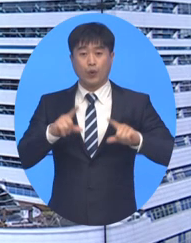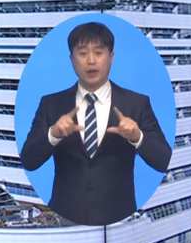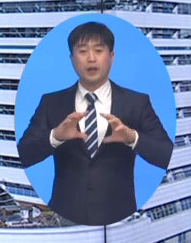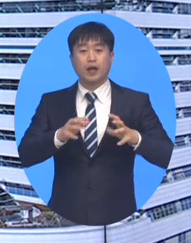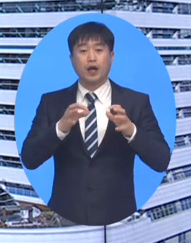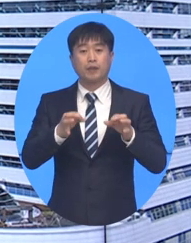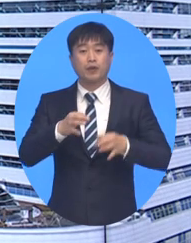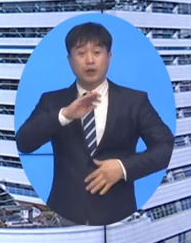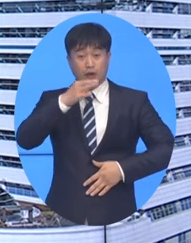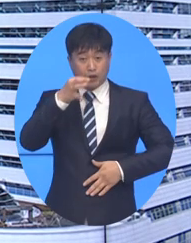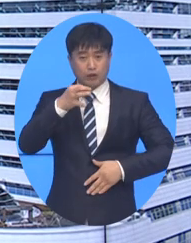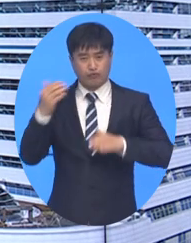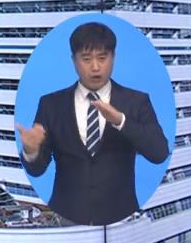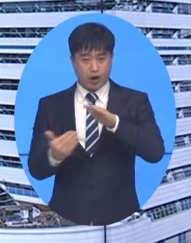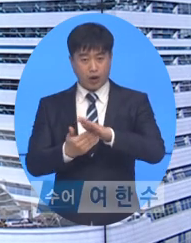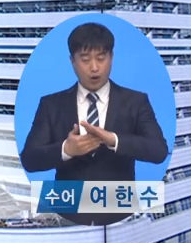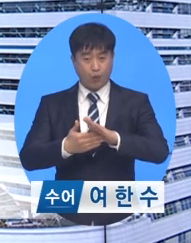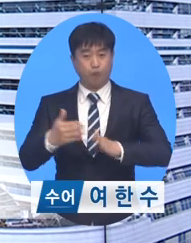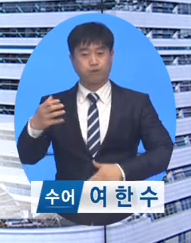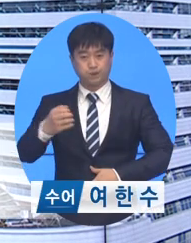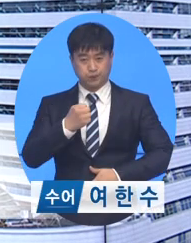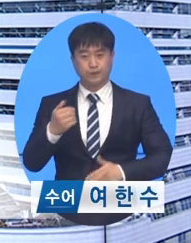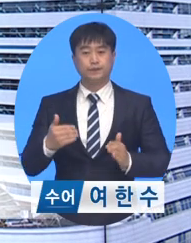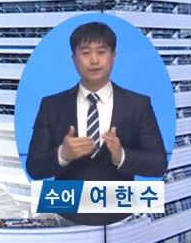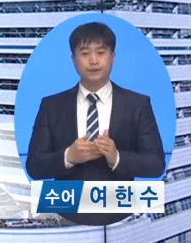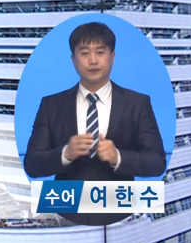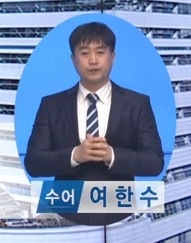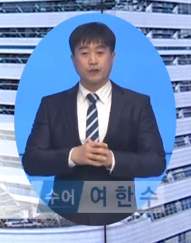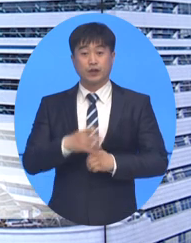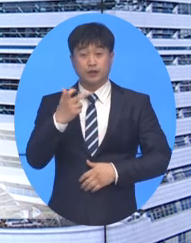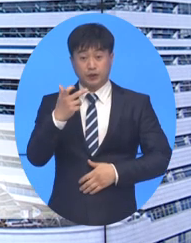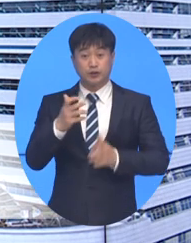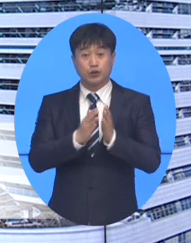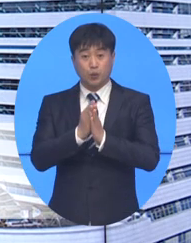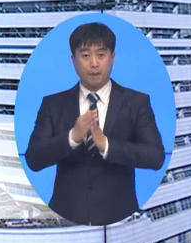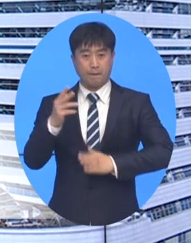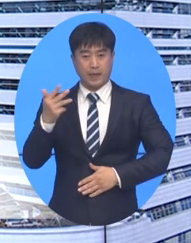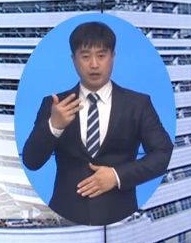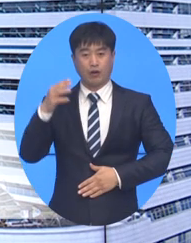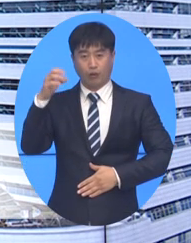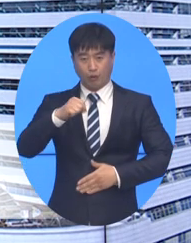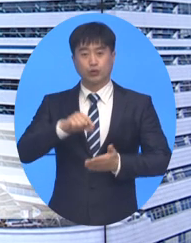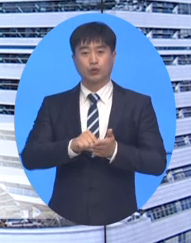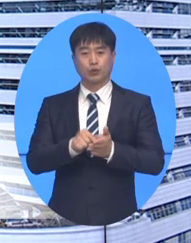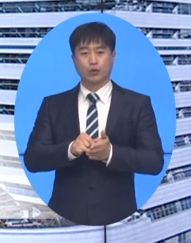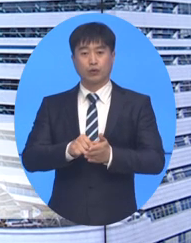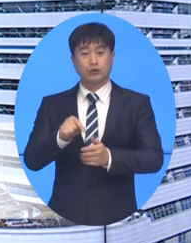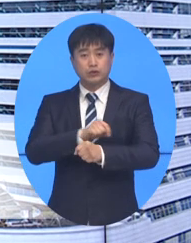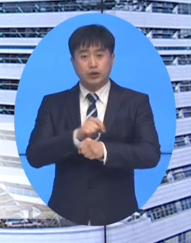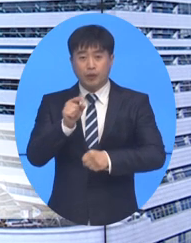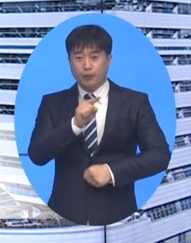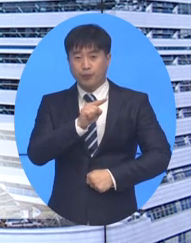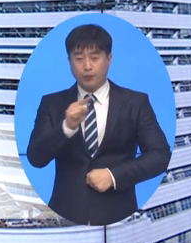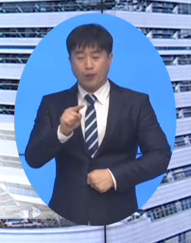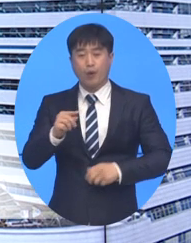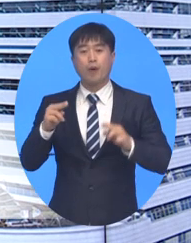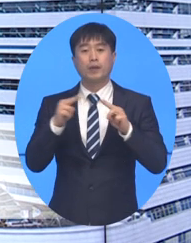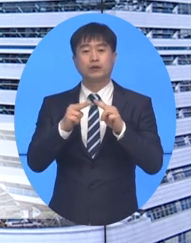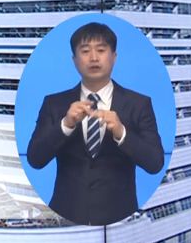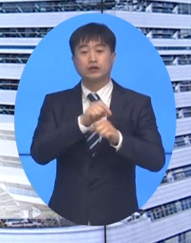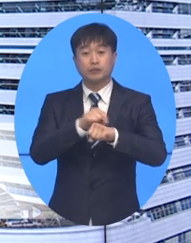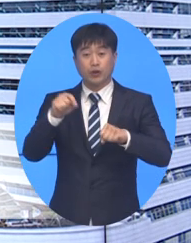경비료가 올해 국비 예산을 역대 최대 규모로 확보했습니다 17주 8000억원 규모인데요 특기열 분야는